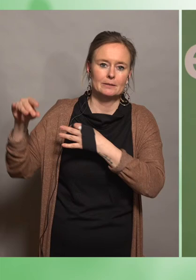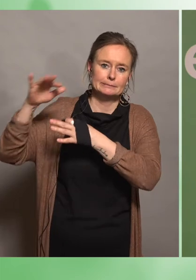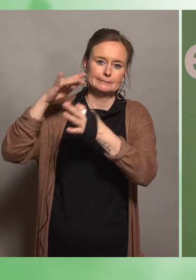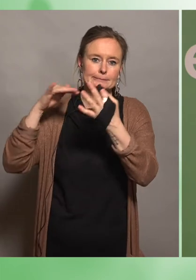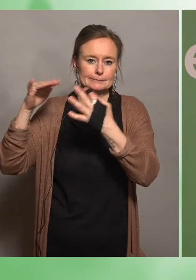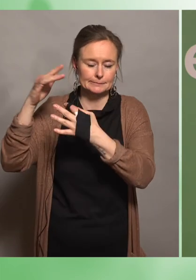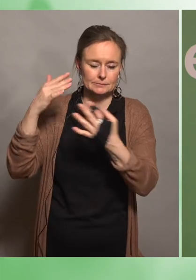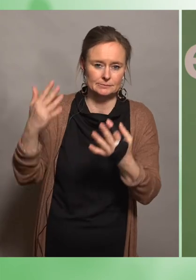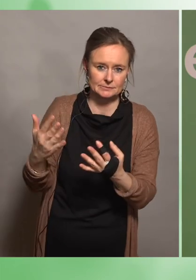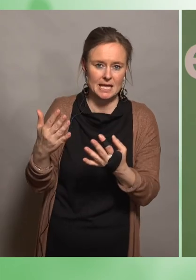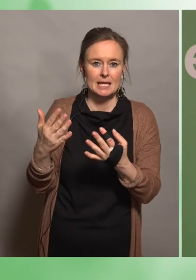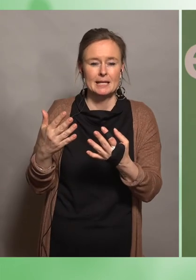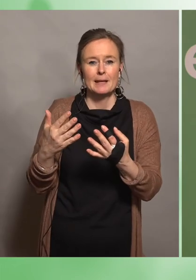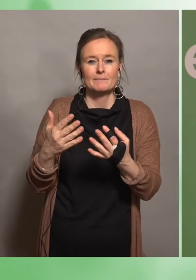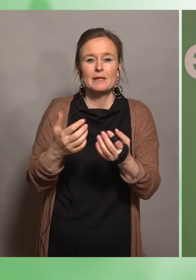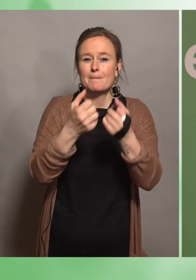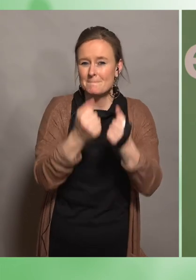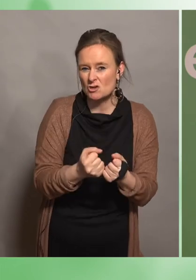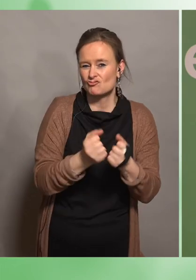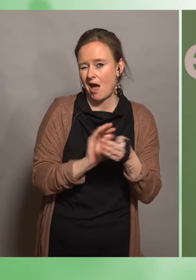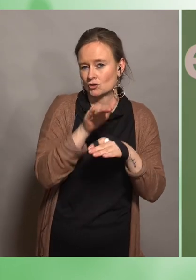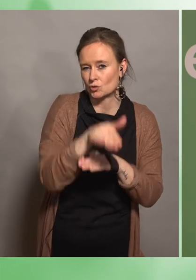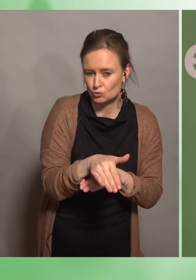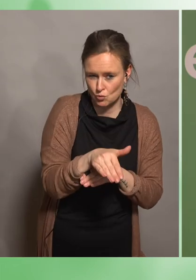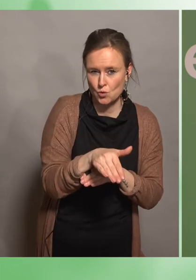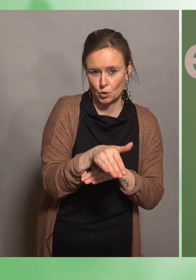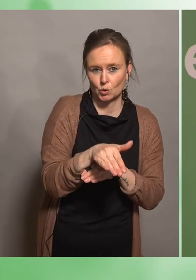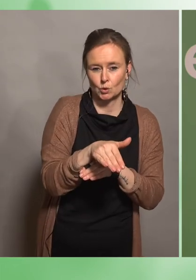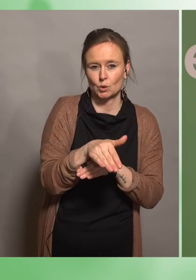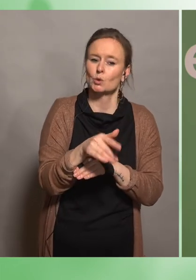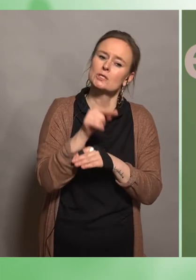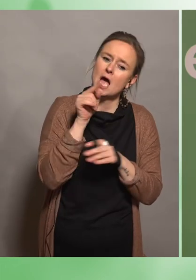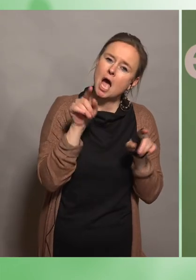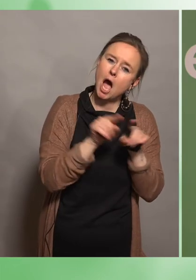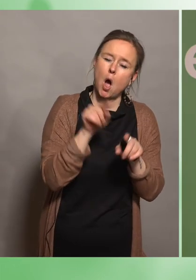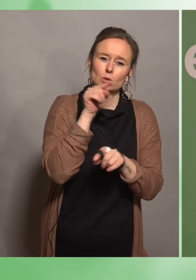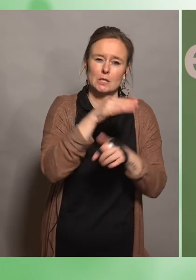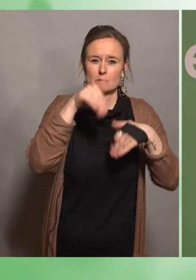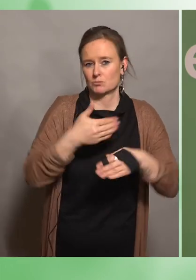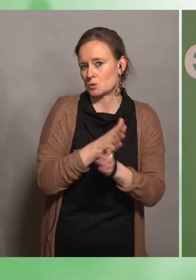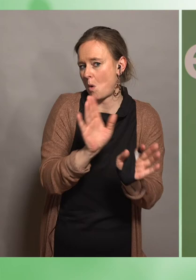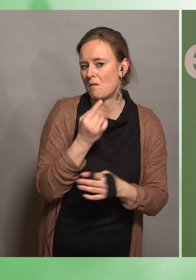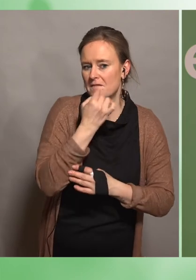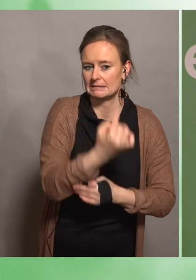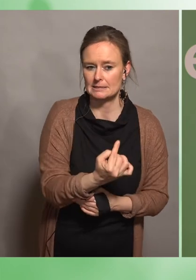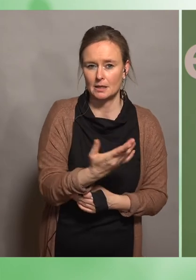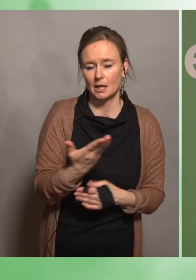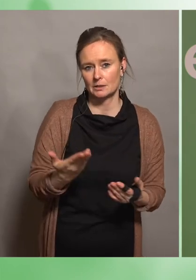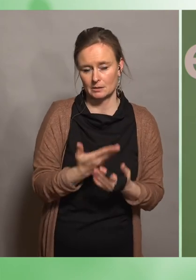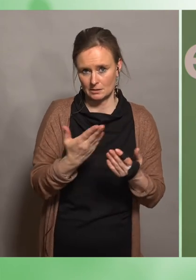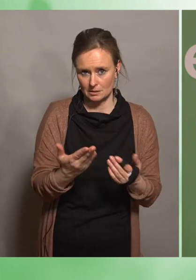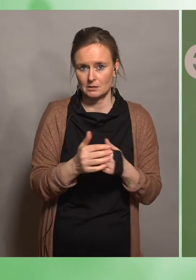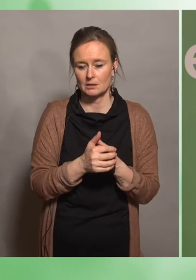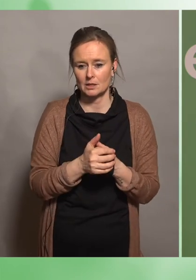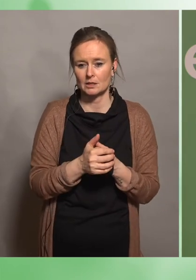sein, Bestandsschutz des Arbeitsverhältnisses. Auch das muss man also ansprechen. Wir haben allerdings seit dem